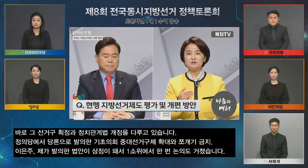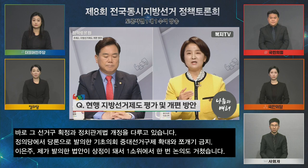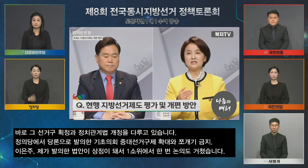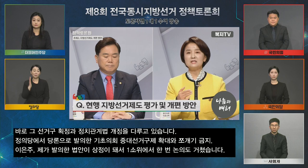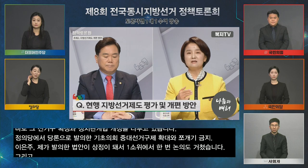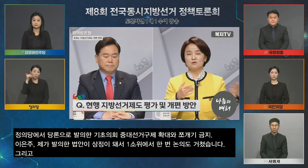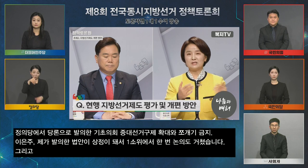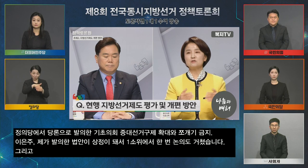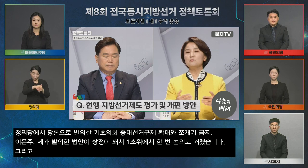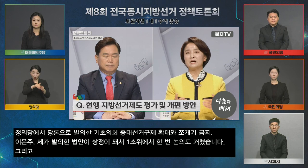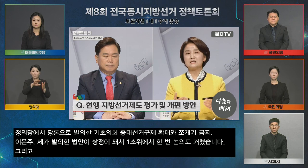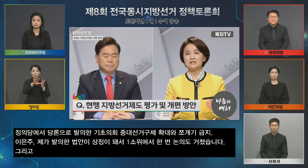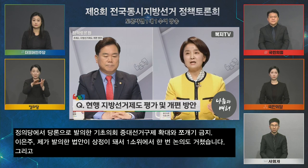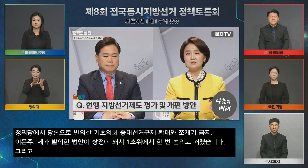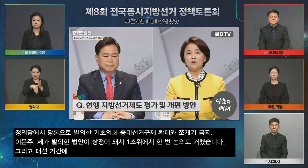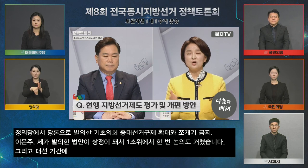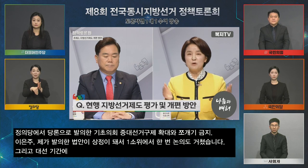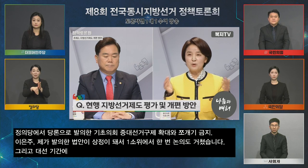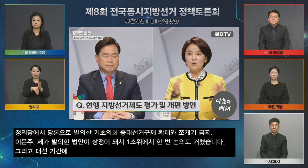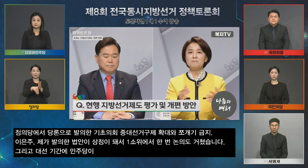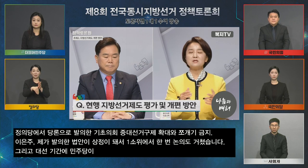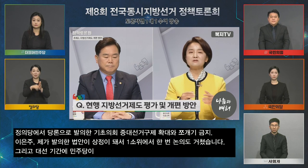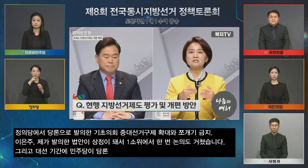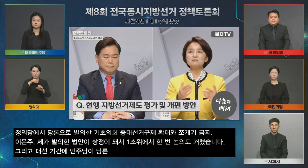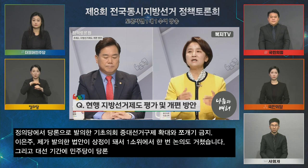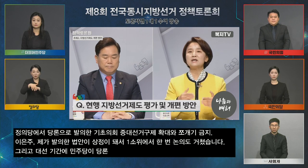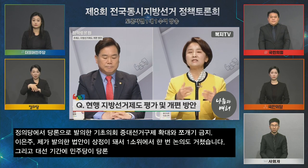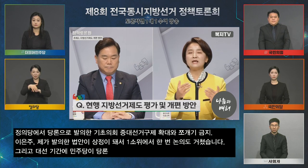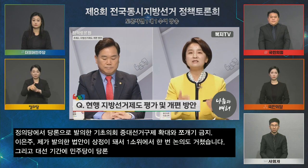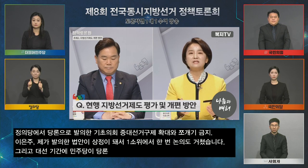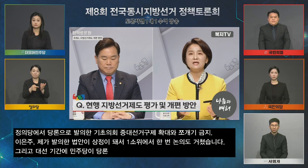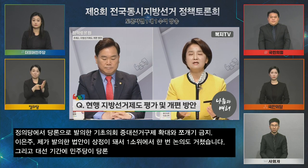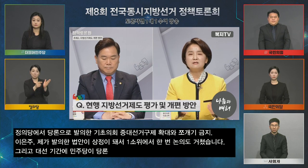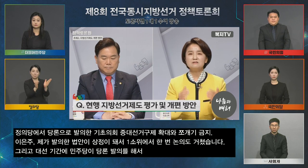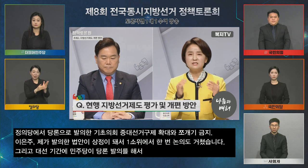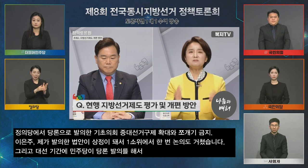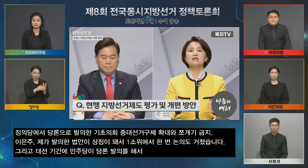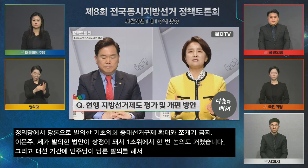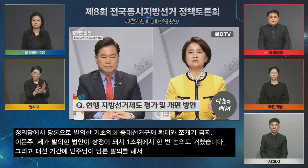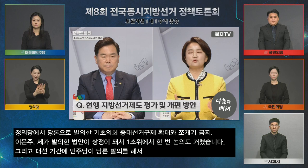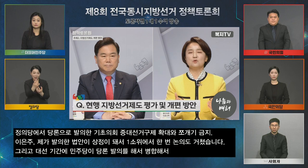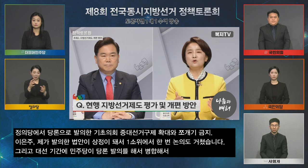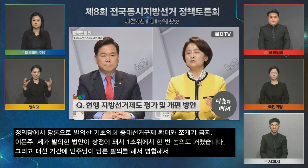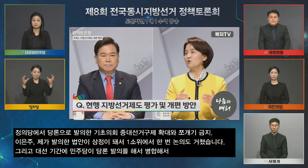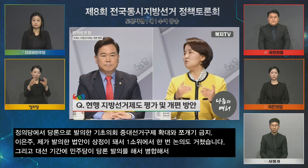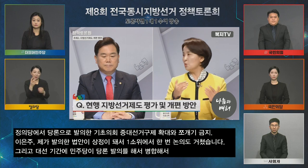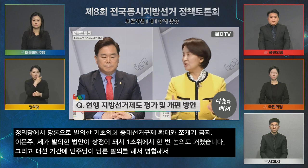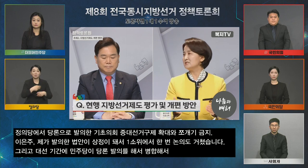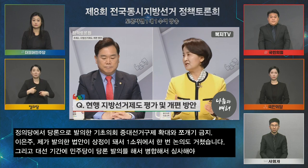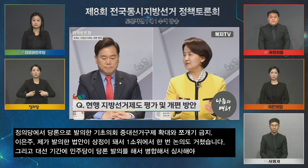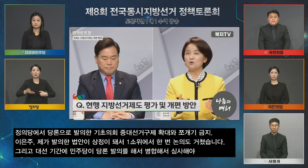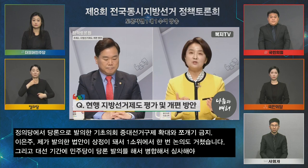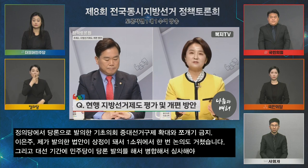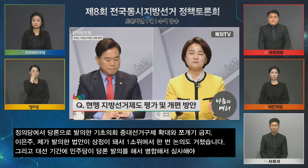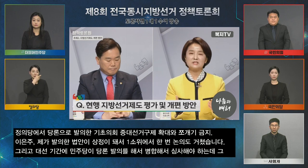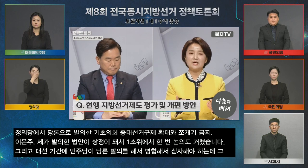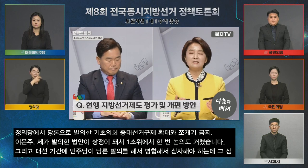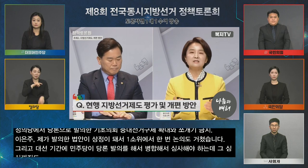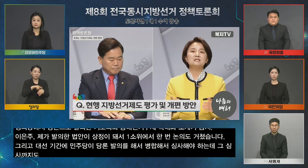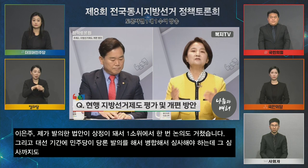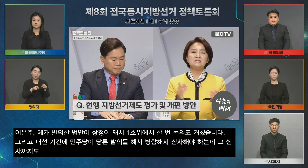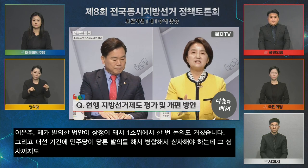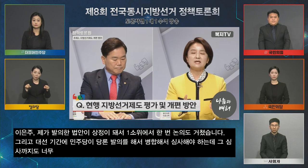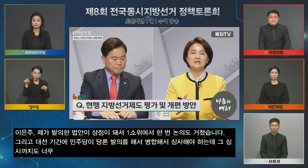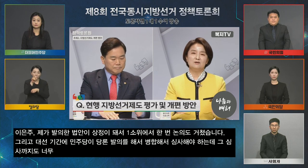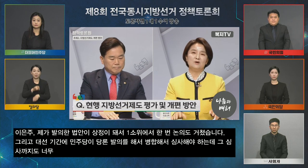민주당이 당론 발의를 해서 병합해서 심사해야 되는데 그 심사까지도 너무 오랜 시간이 걸렸습니다.